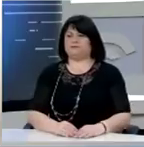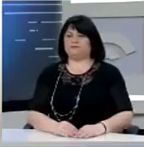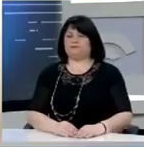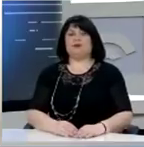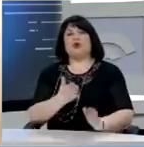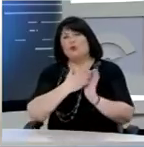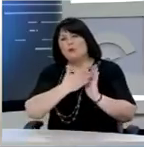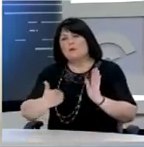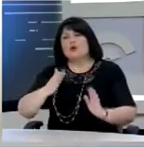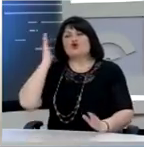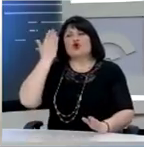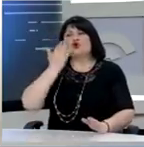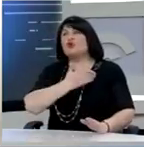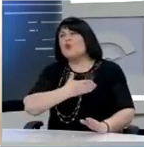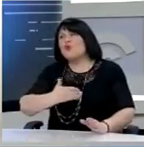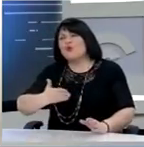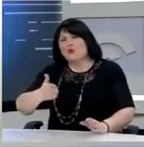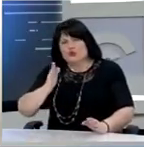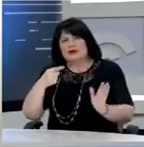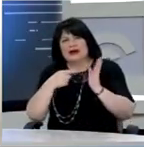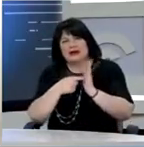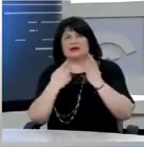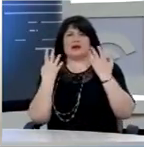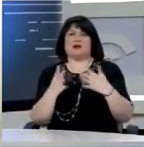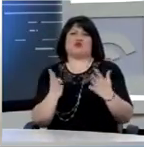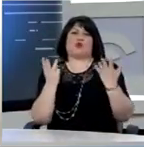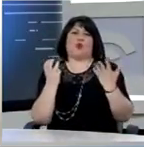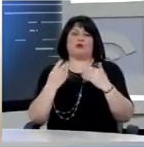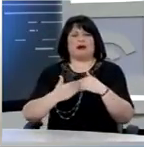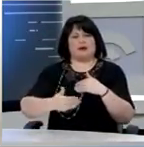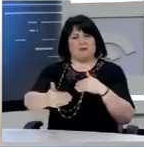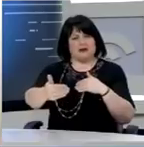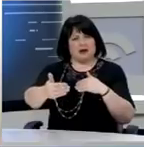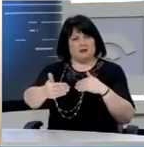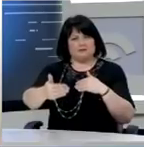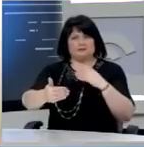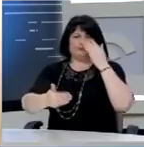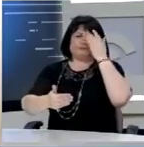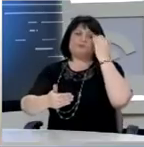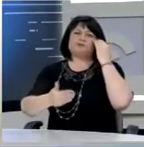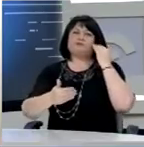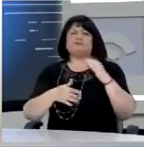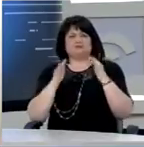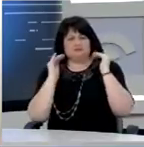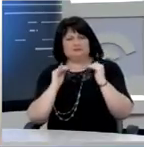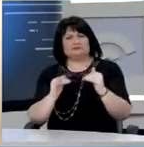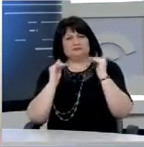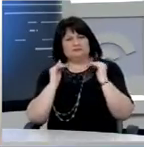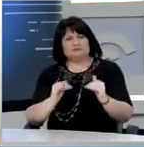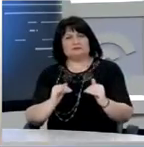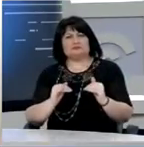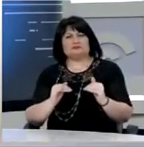την περίοδο, από τα μέσα της δεκαετίας του 80 και μετά, τα ίδια συνεχίστηκαν άλλοτε σε βάρος